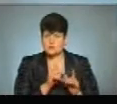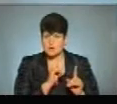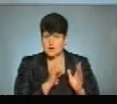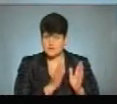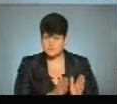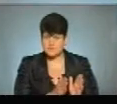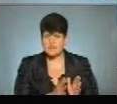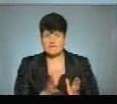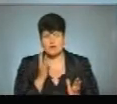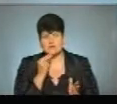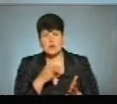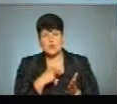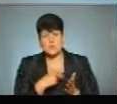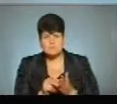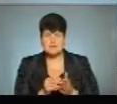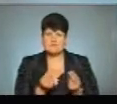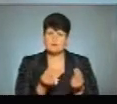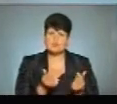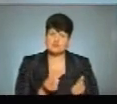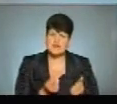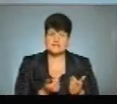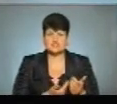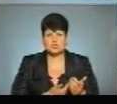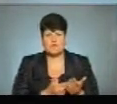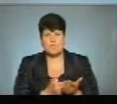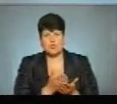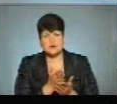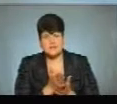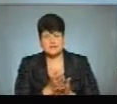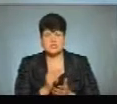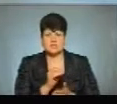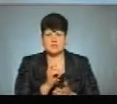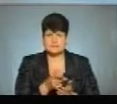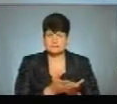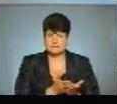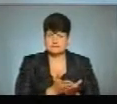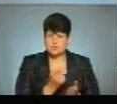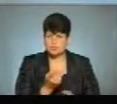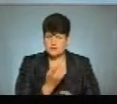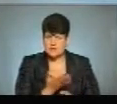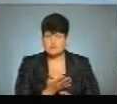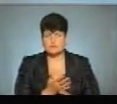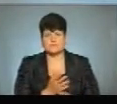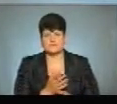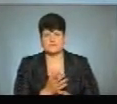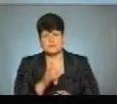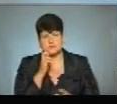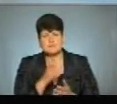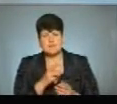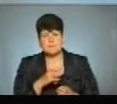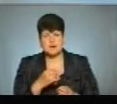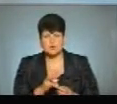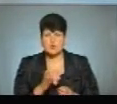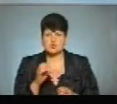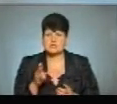ради. Враховується закупівлі, бюджет, житлова політика, житлово-комунальне господарство, комунальне майно,